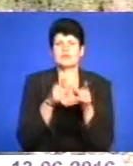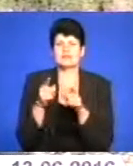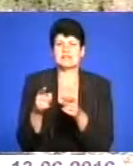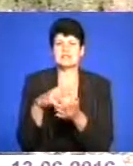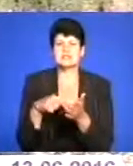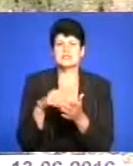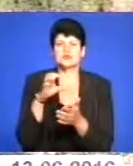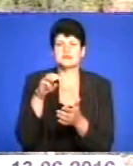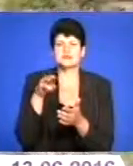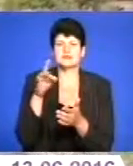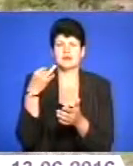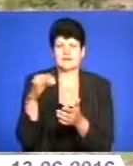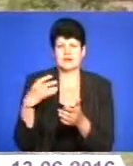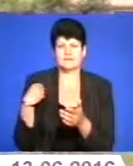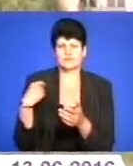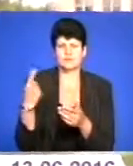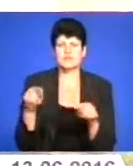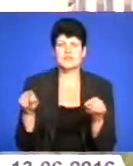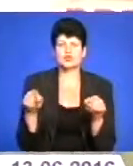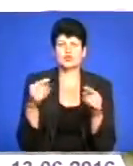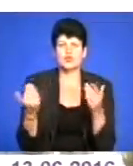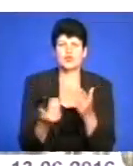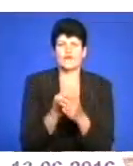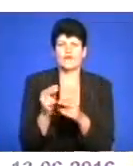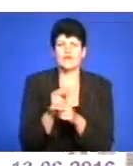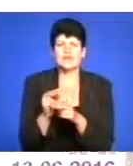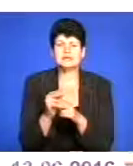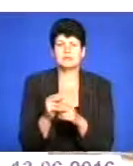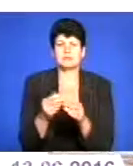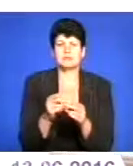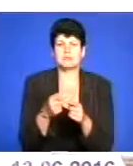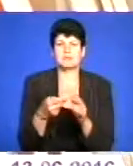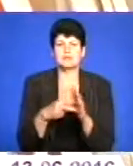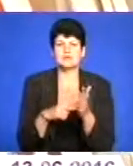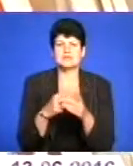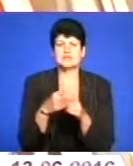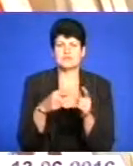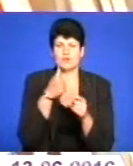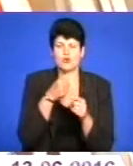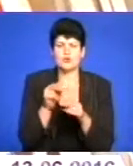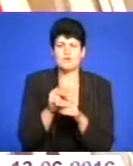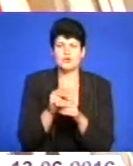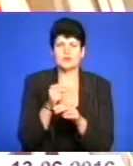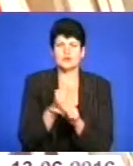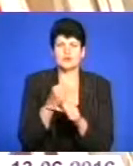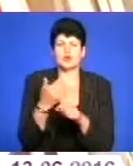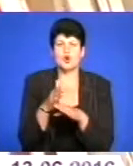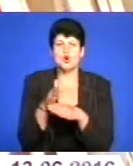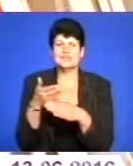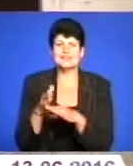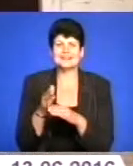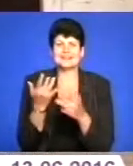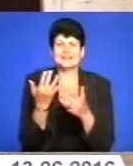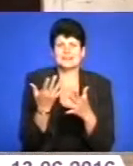Стрий Львівської області. Відновити занедбані приміщення планують всього лише за півроку. Ремонтні роботи вже розділили на кілька